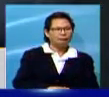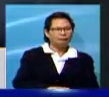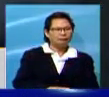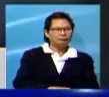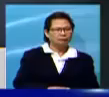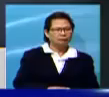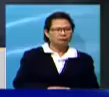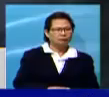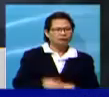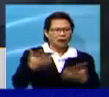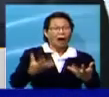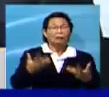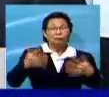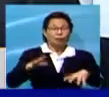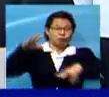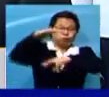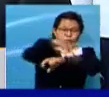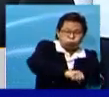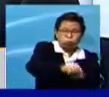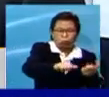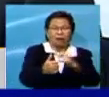kudeta oleh